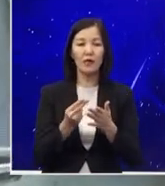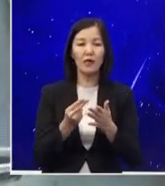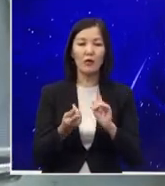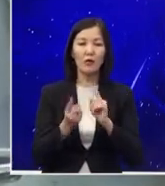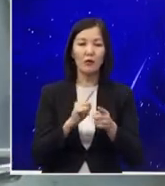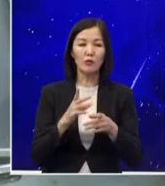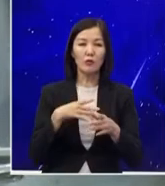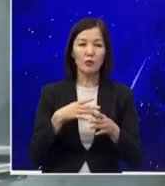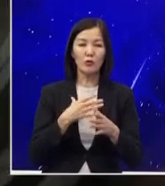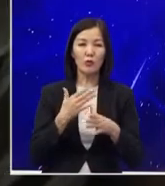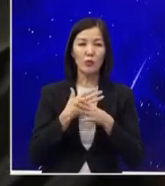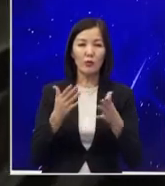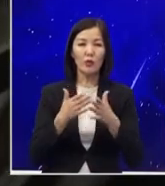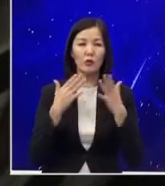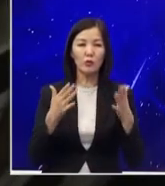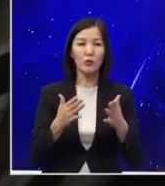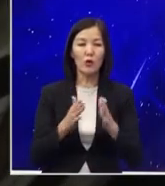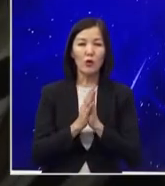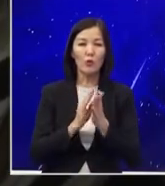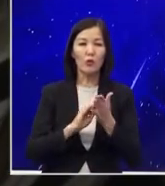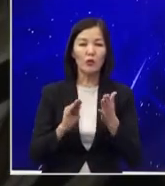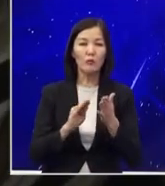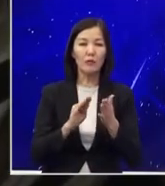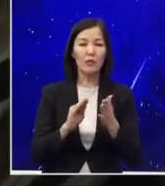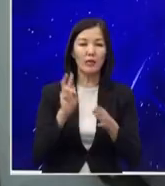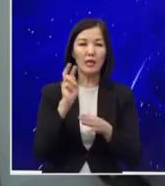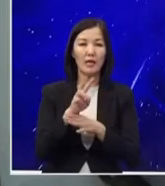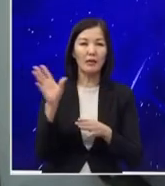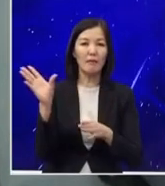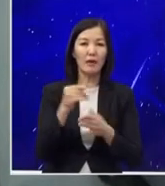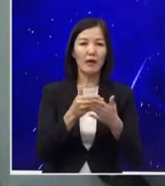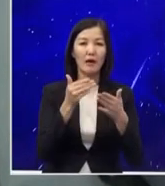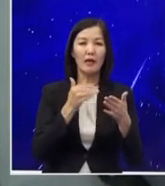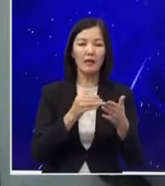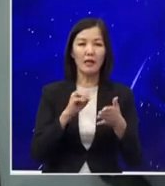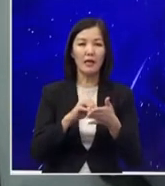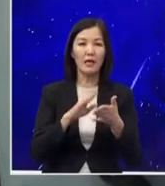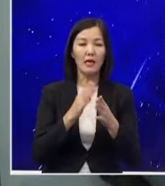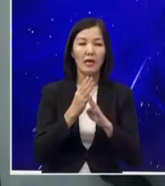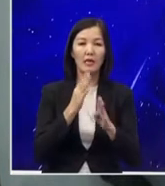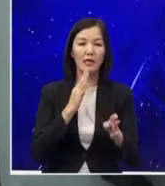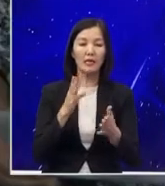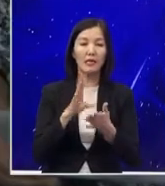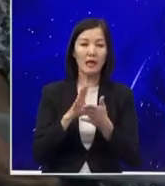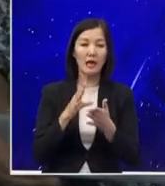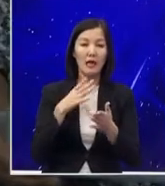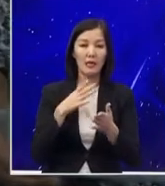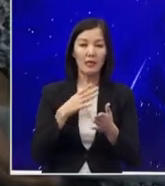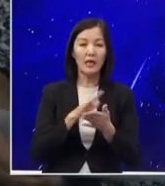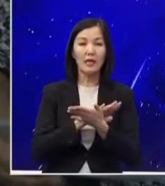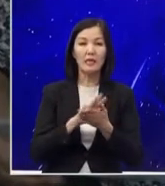зор. Сәйкесінше орталыққа өтінішпен келетін тұрғындар түгел алдын ала брондалған кезек алады. Бүгінде